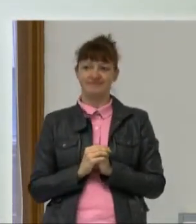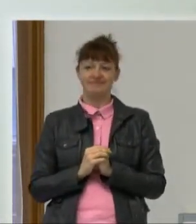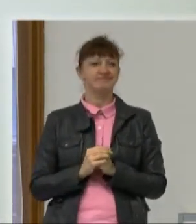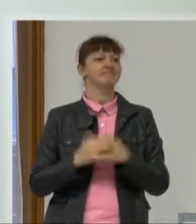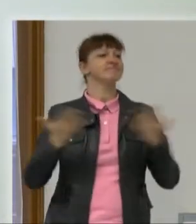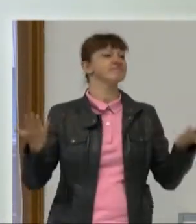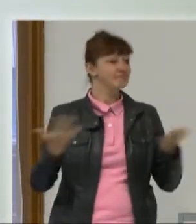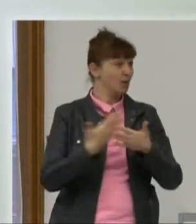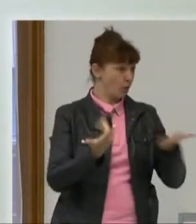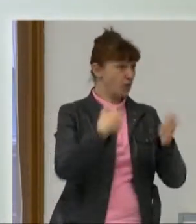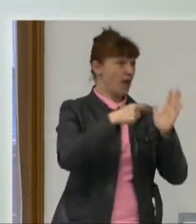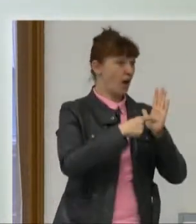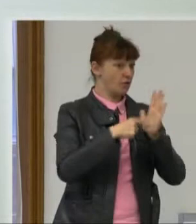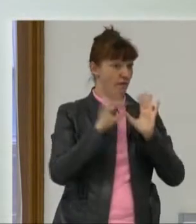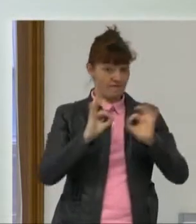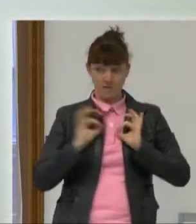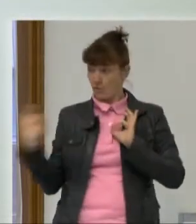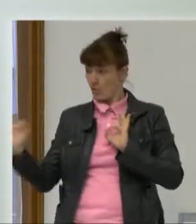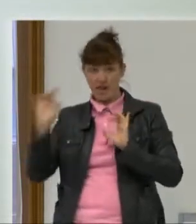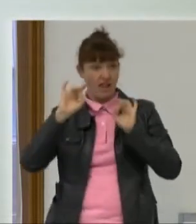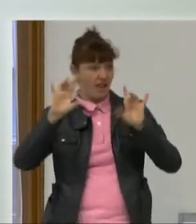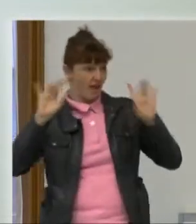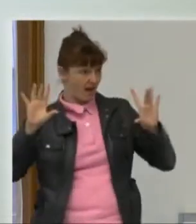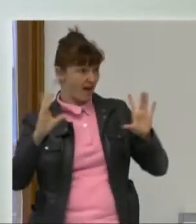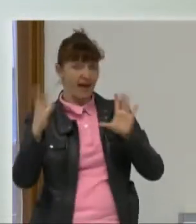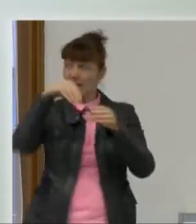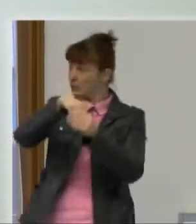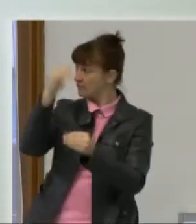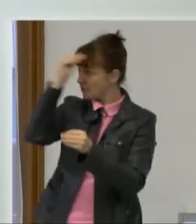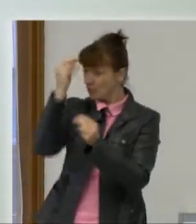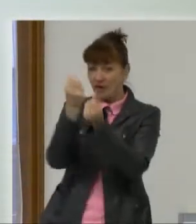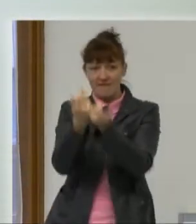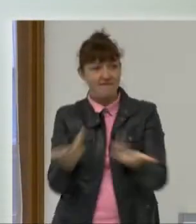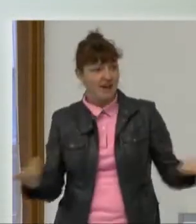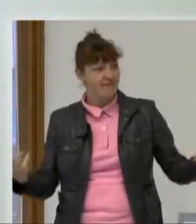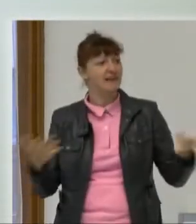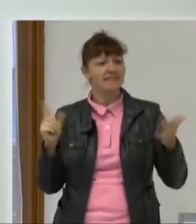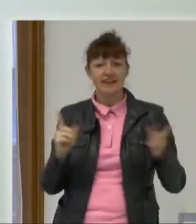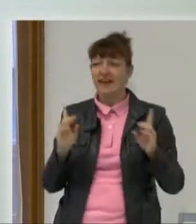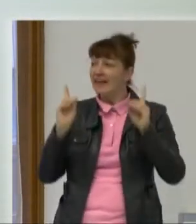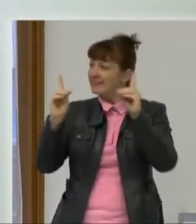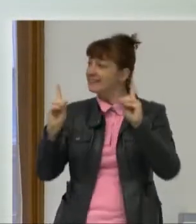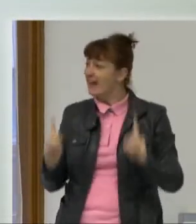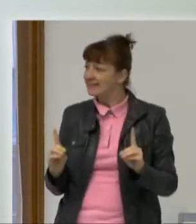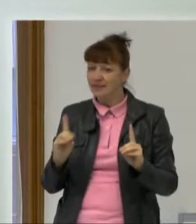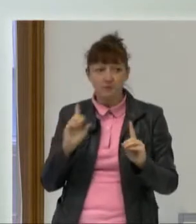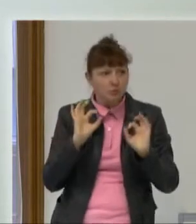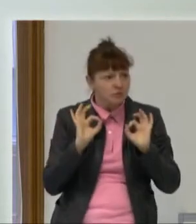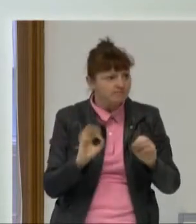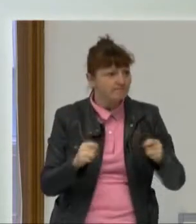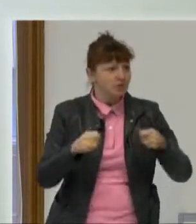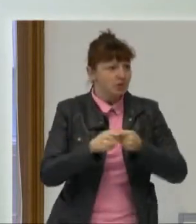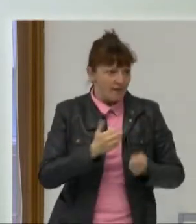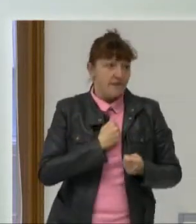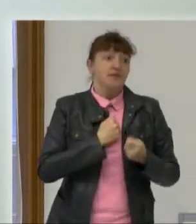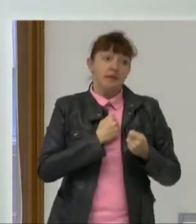Die große Herausforderung für Lehrer ist es damit, in einer inklusiven Schule der Vielfalt didaktisch gerecht zu werden. Hier gibt es oft den Streit